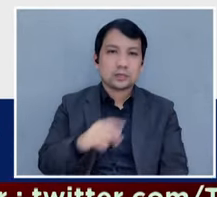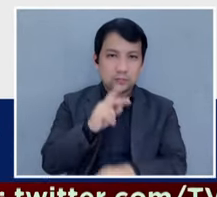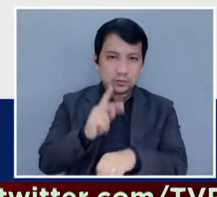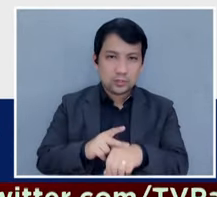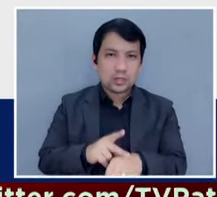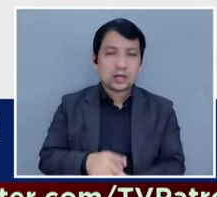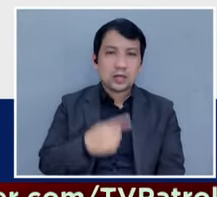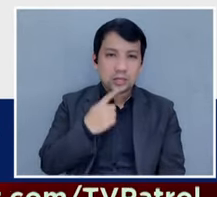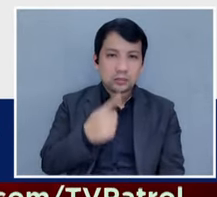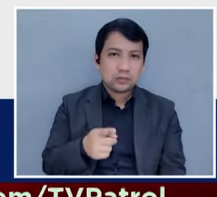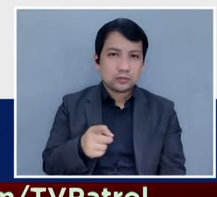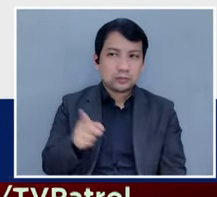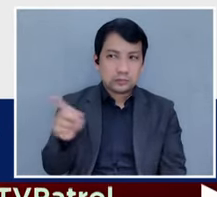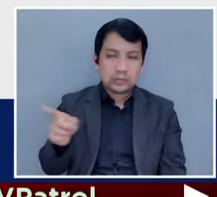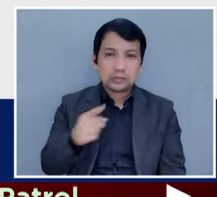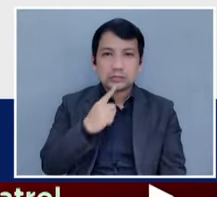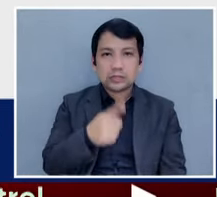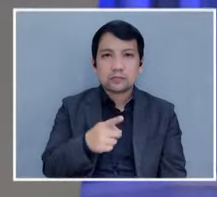ni Alvarez.